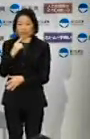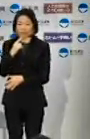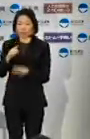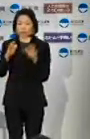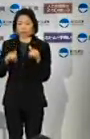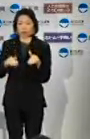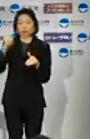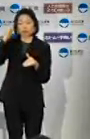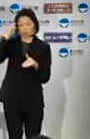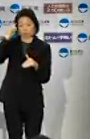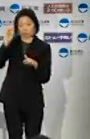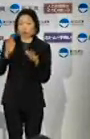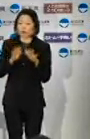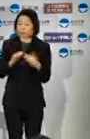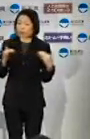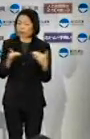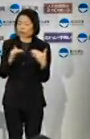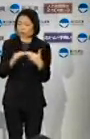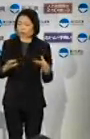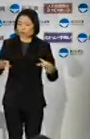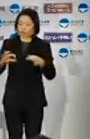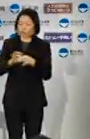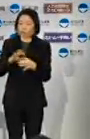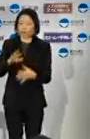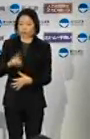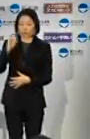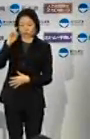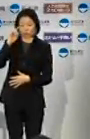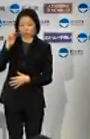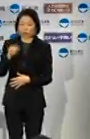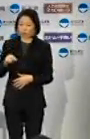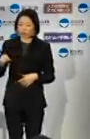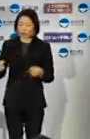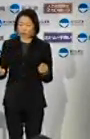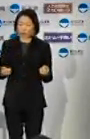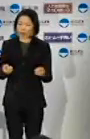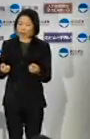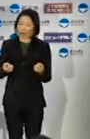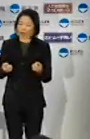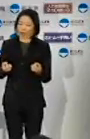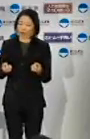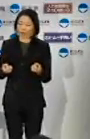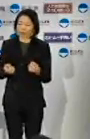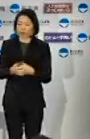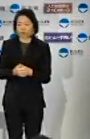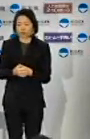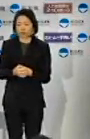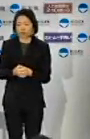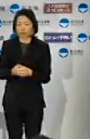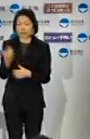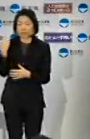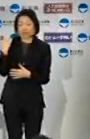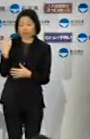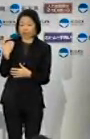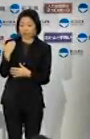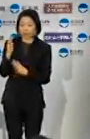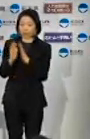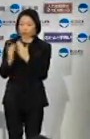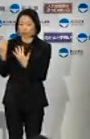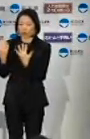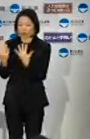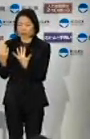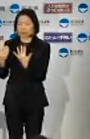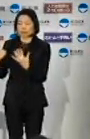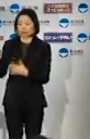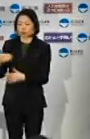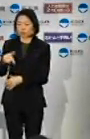言うと、今回もその議論でつながってるんじゃないかと思うんですけど、兼ね合いっていうのは今の 兼ね合い ですね。前回の農林水産部でや